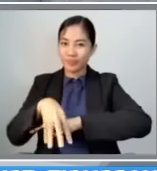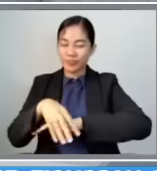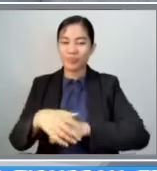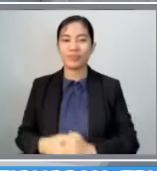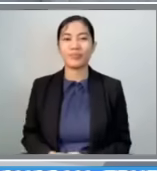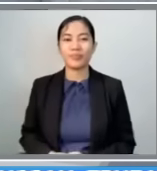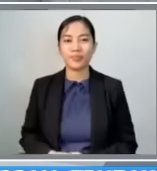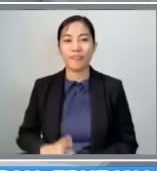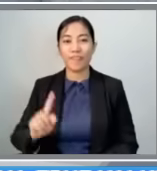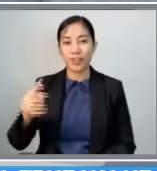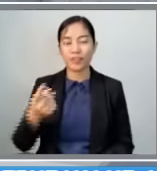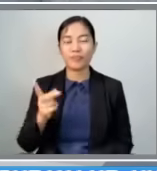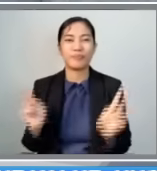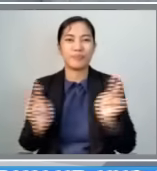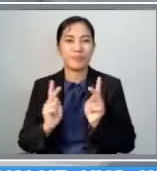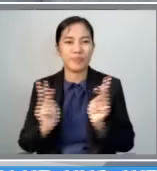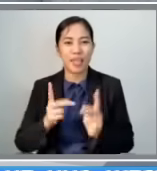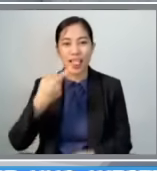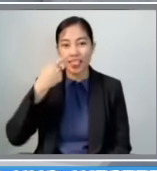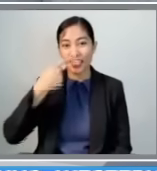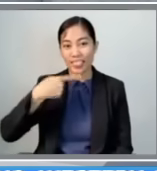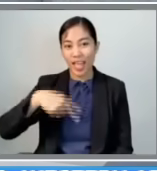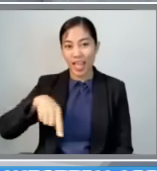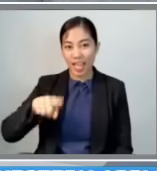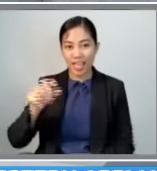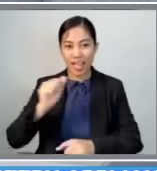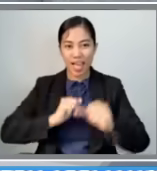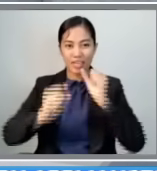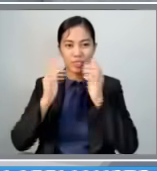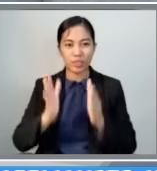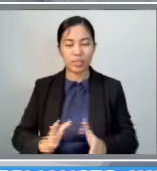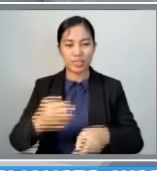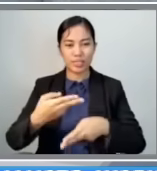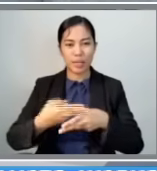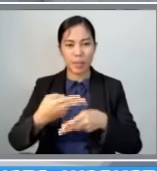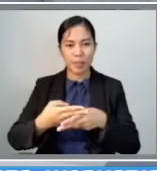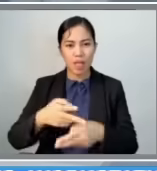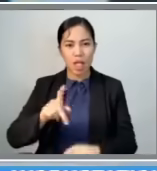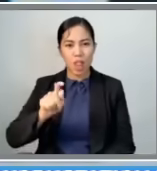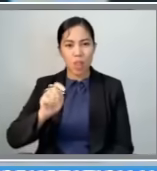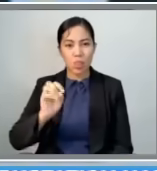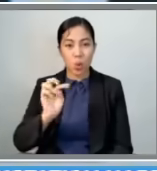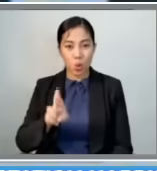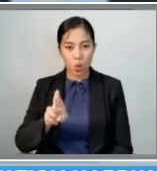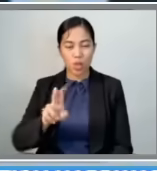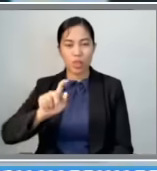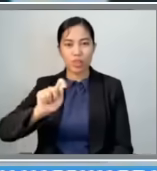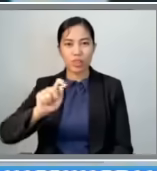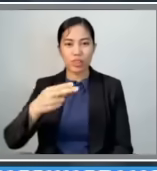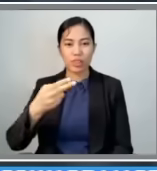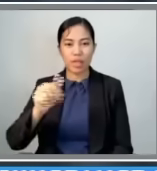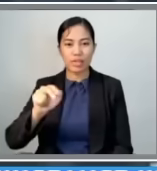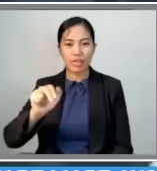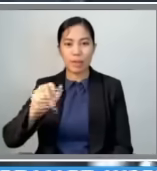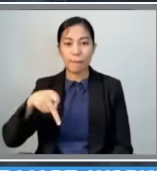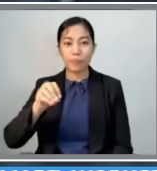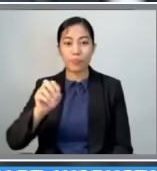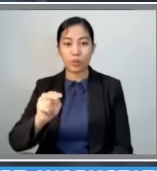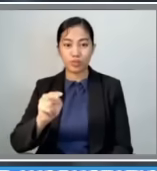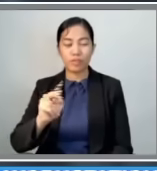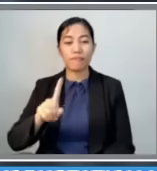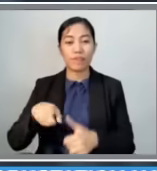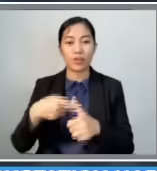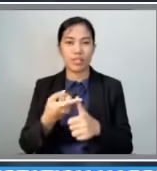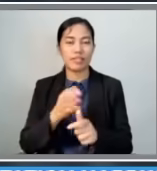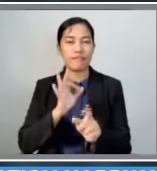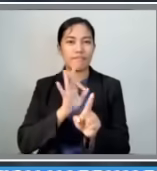Thai actor na si Torta Napob sa kanyang first ever fan meet in Manila. Sa interview ng Kapuso Insider, sinabi niyang kabilang sa